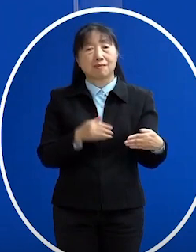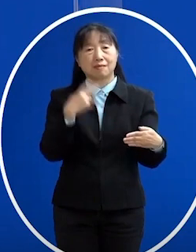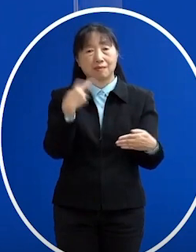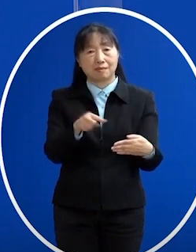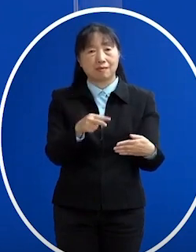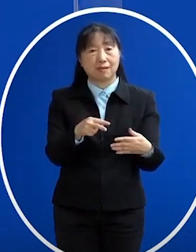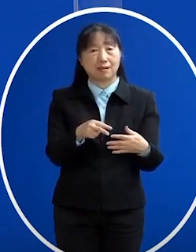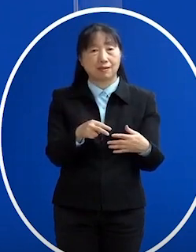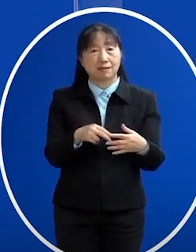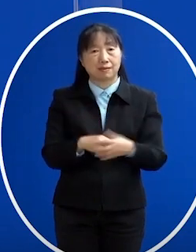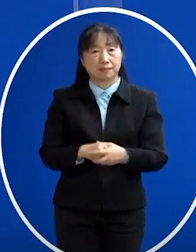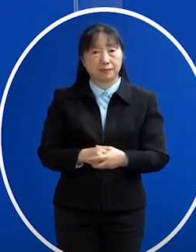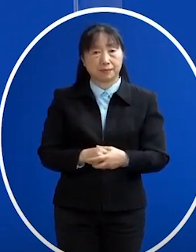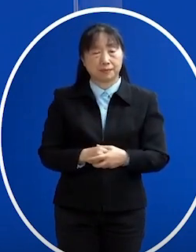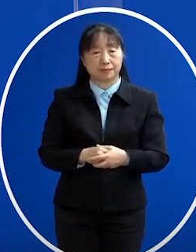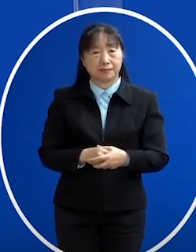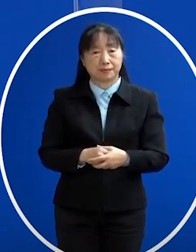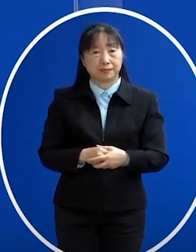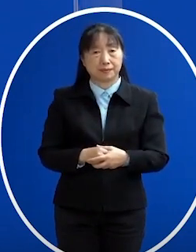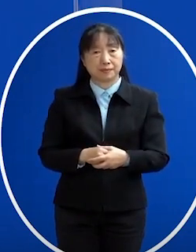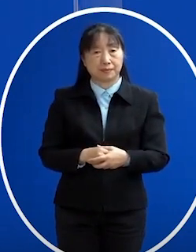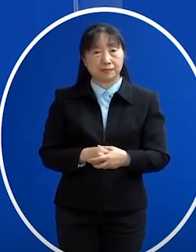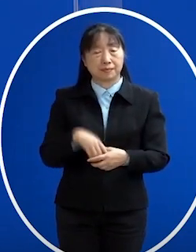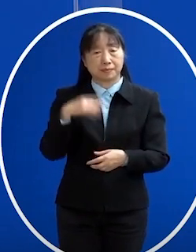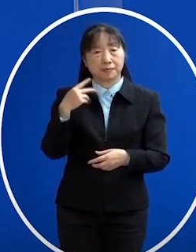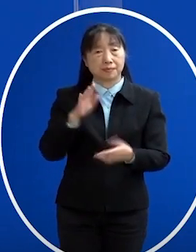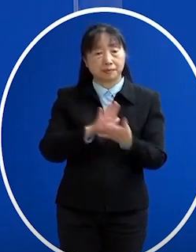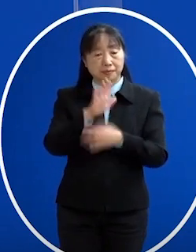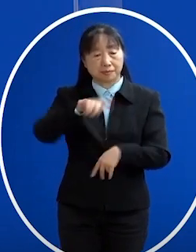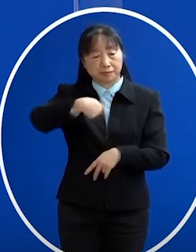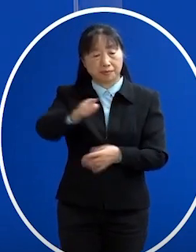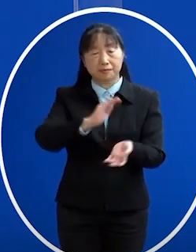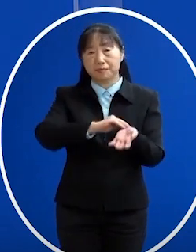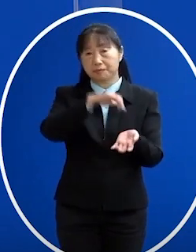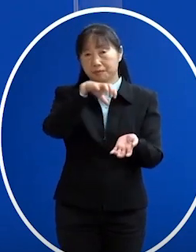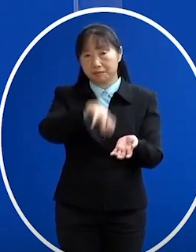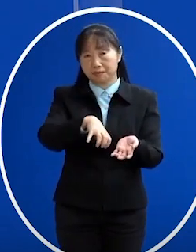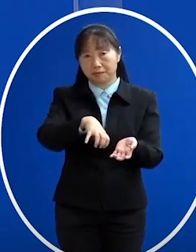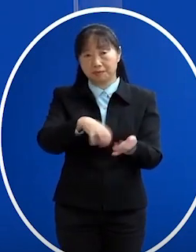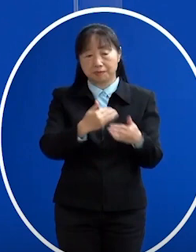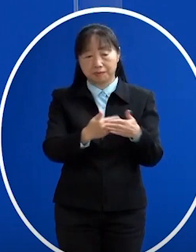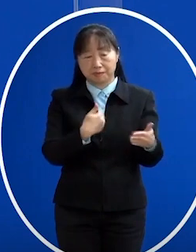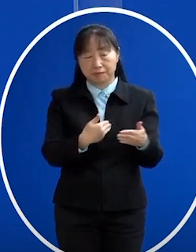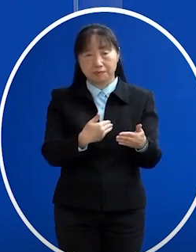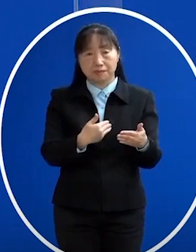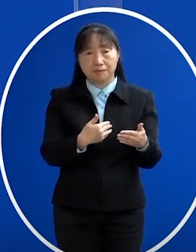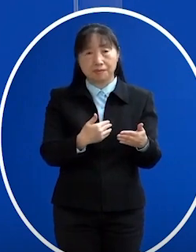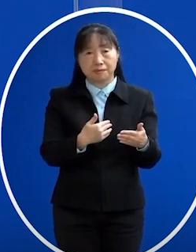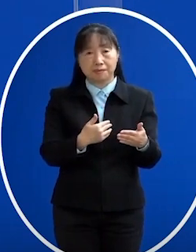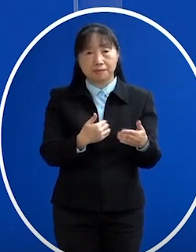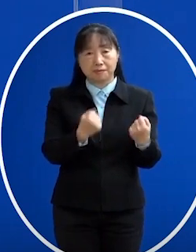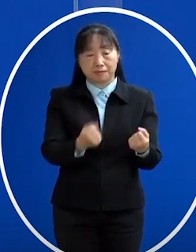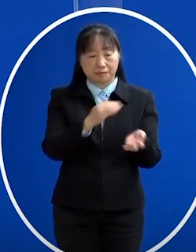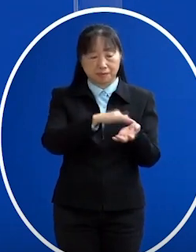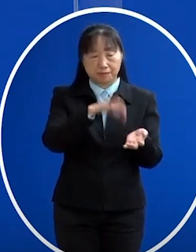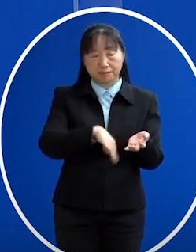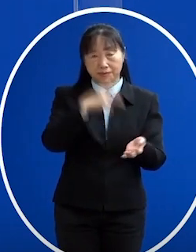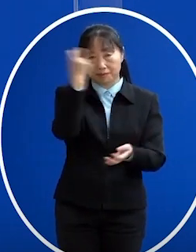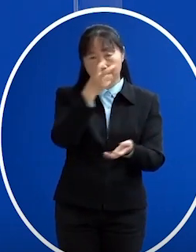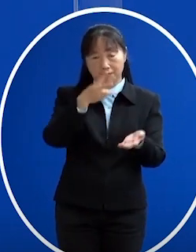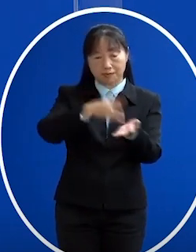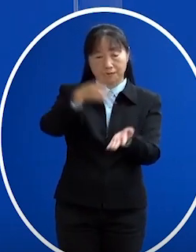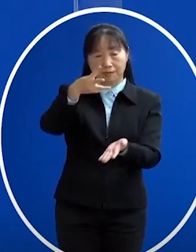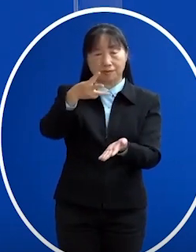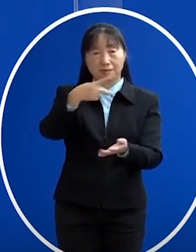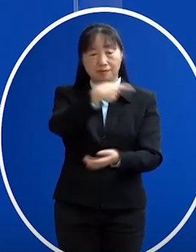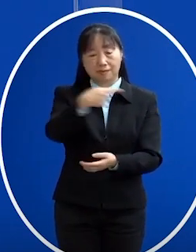之后，因为这个这之后，因为他就到医院去进行这个隔离，之后有在医院里面做了3次的裁